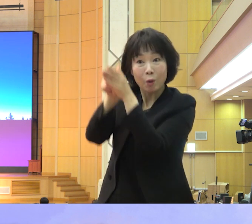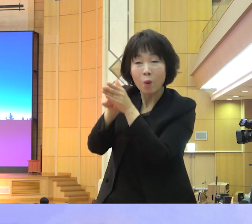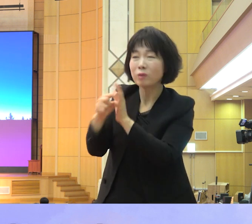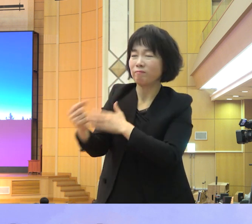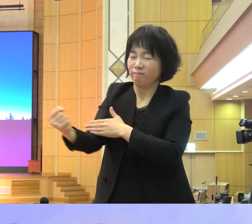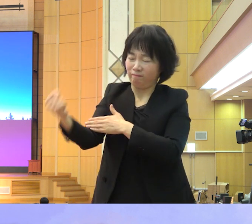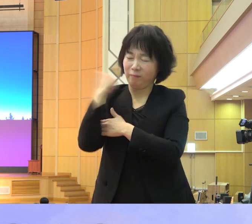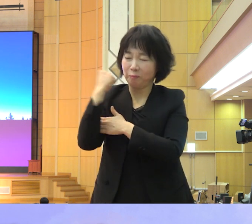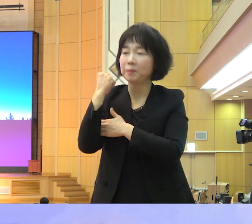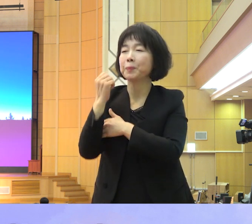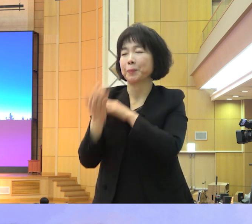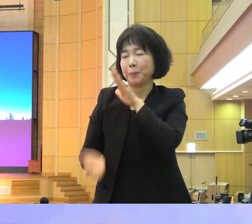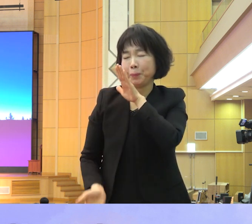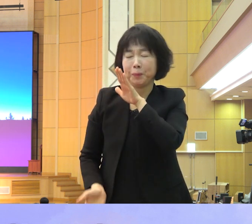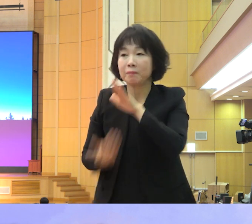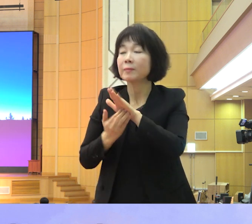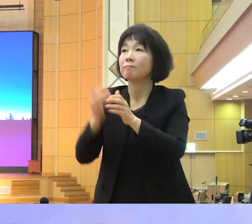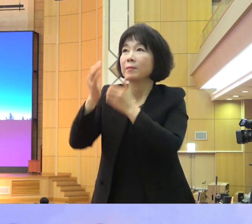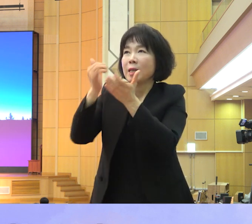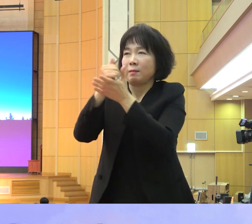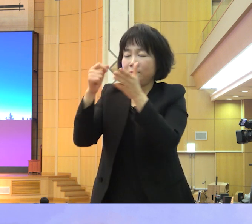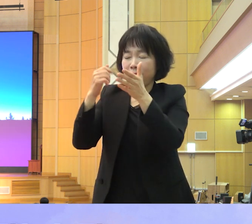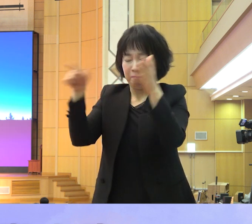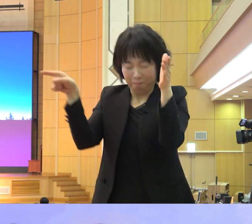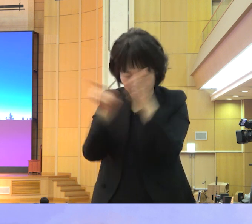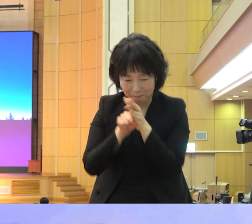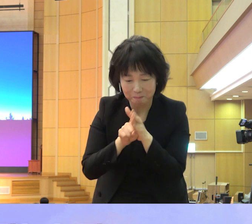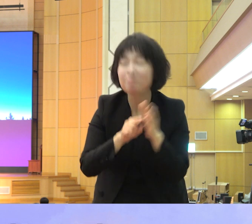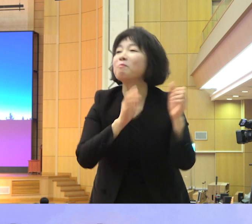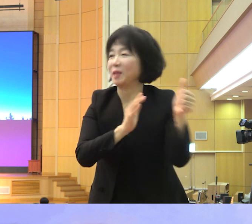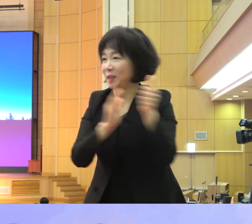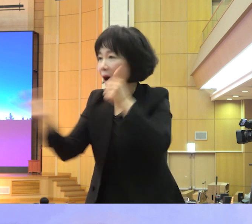믿되 전능한 하나님을 믿자.